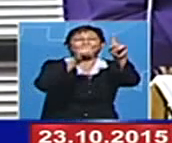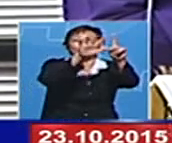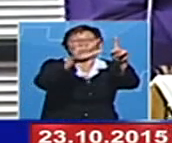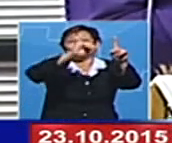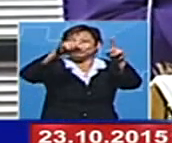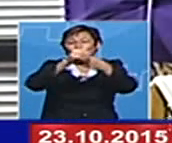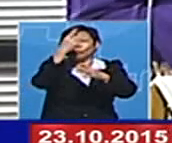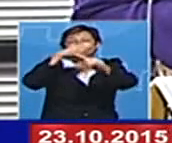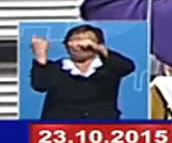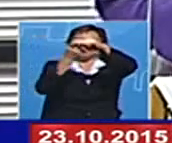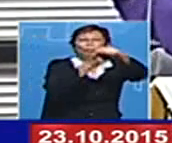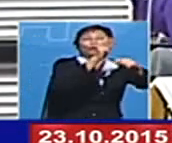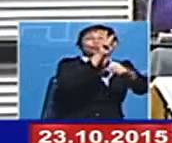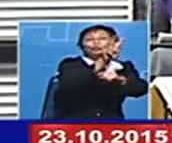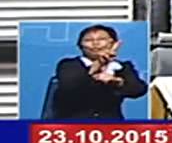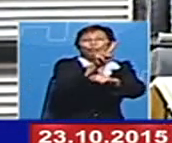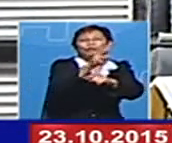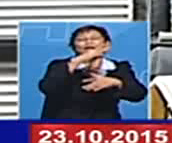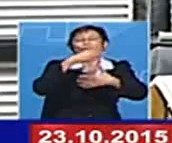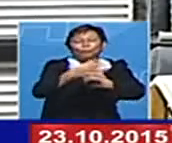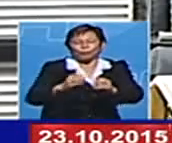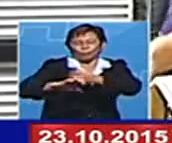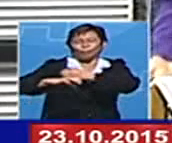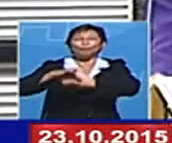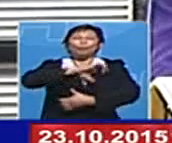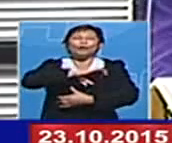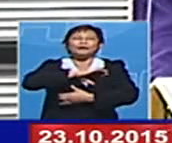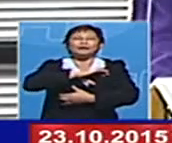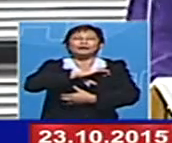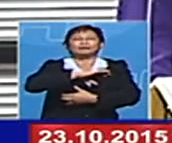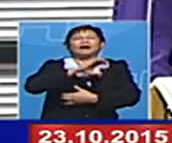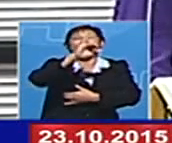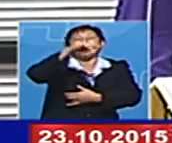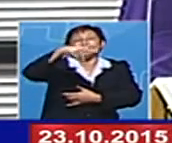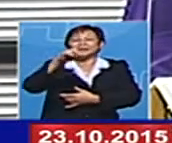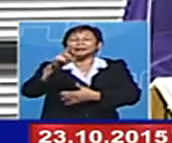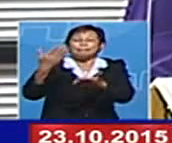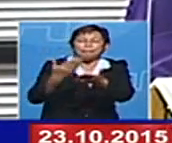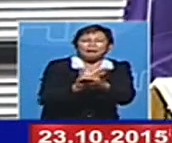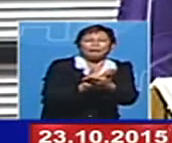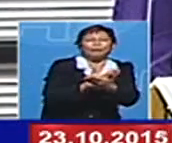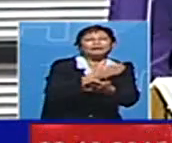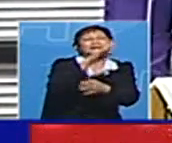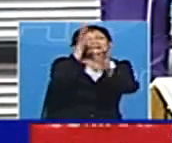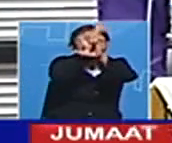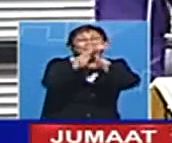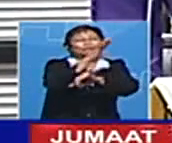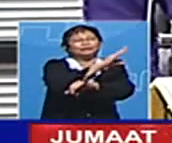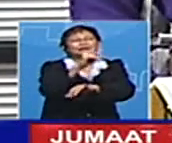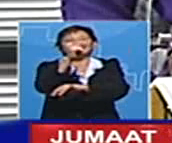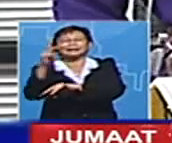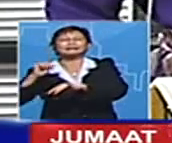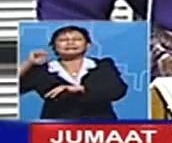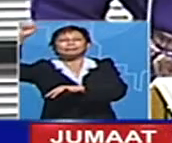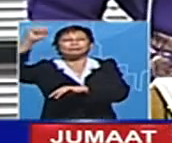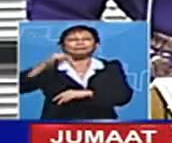juta untuk pembinaan dua buah Ibu pejabat polis daerah atau ipd baru iaitu di Lawah Sarawak dan Kota Kinabalu